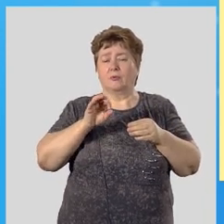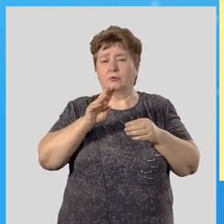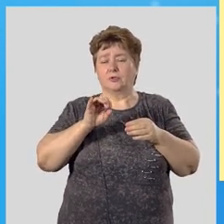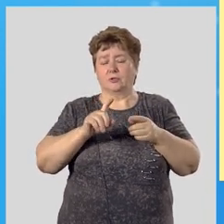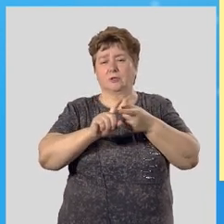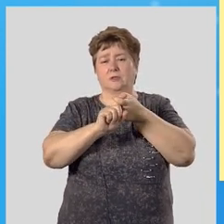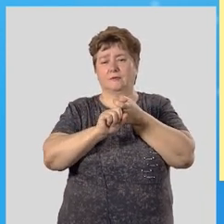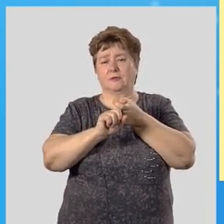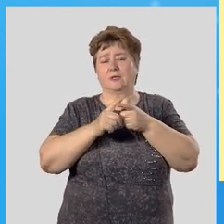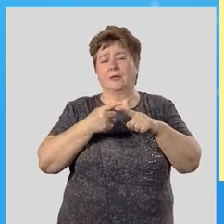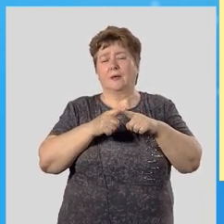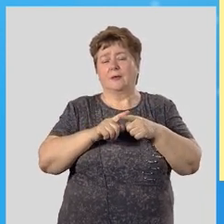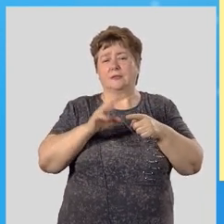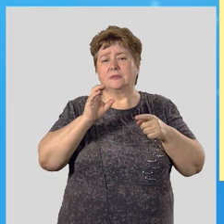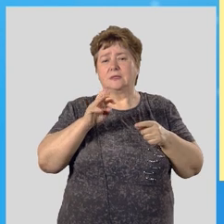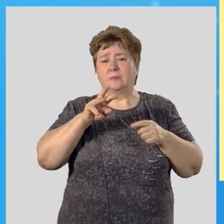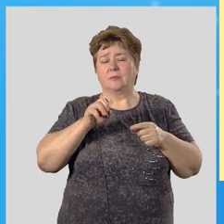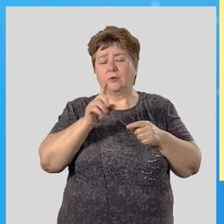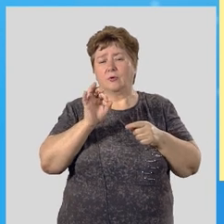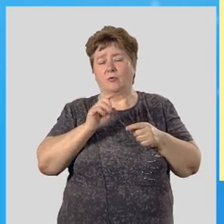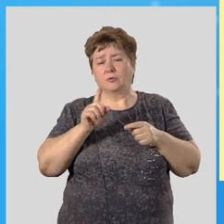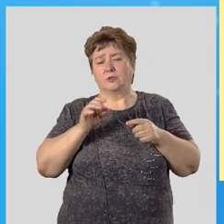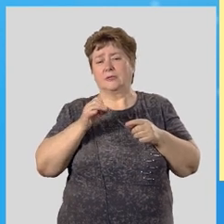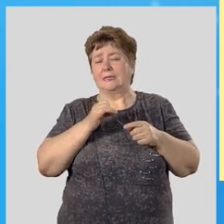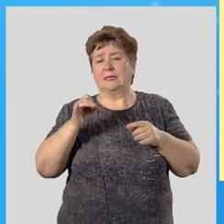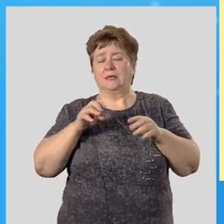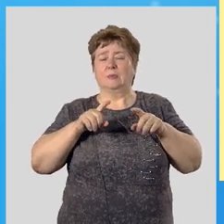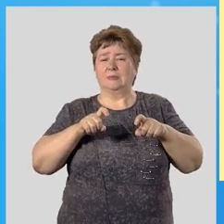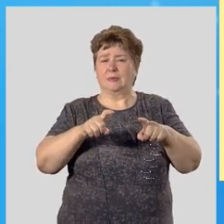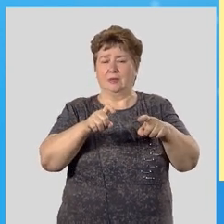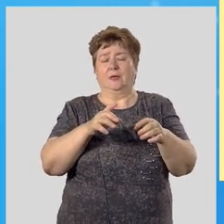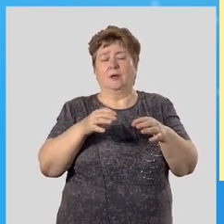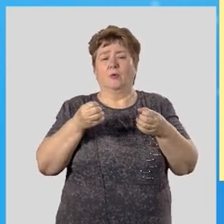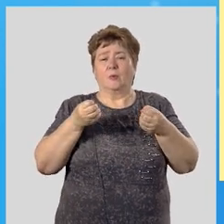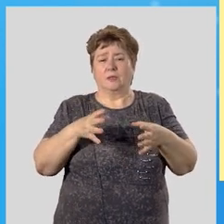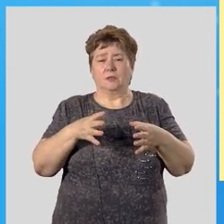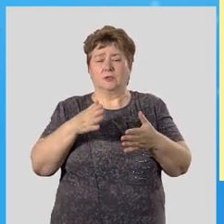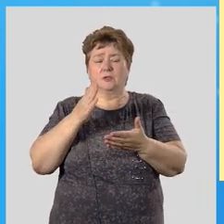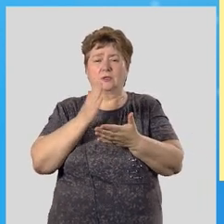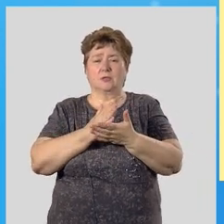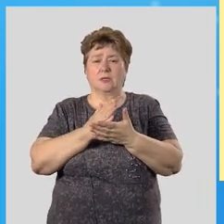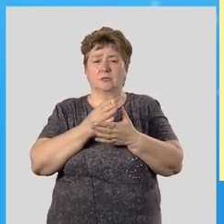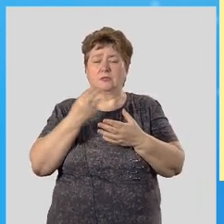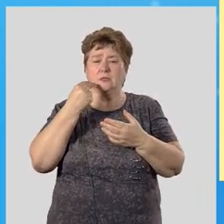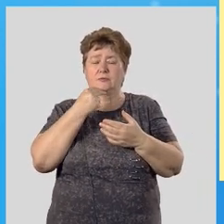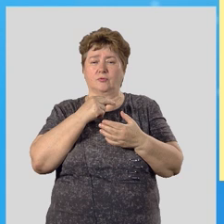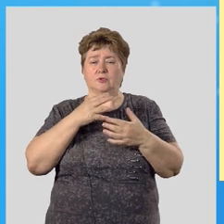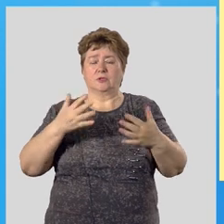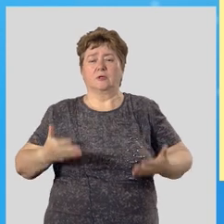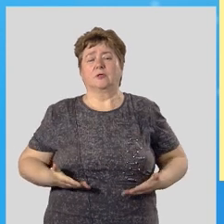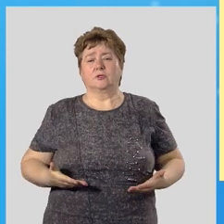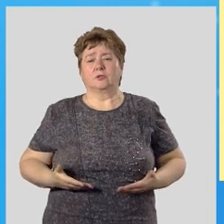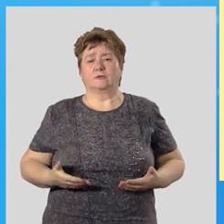биотических связей. Это симбиоз и паразитизм. У простейших проявляется свойство